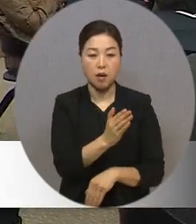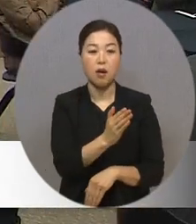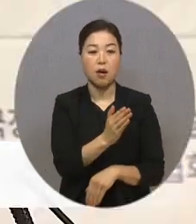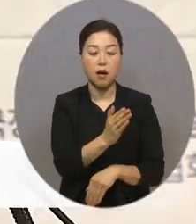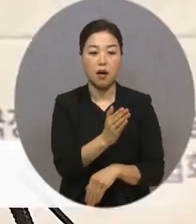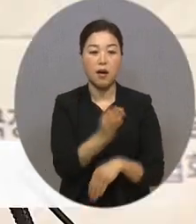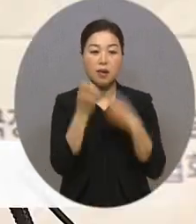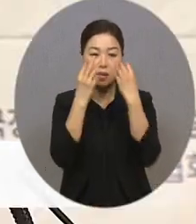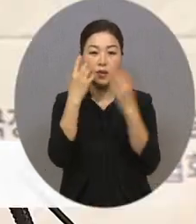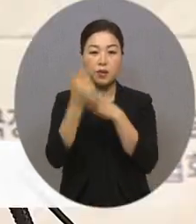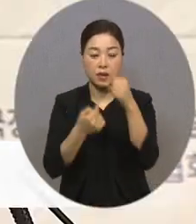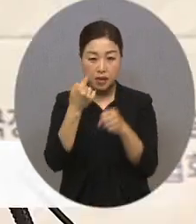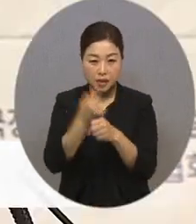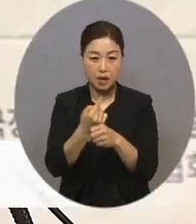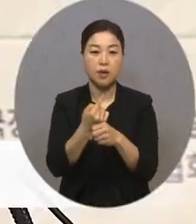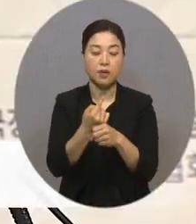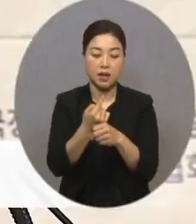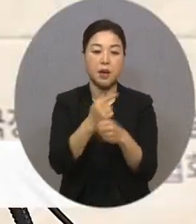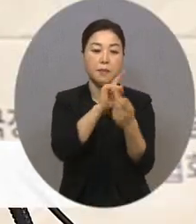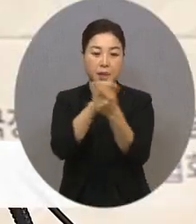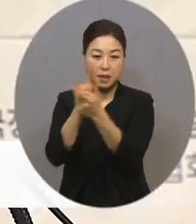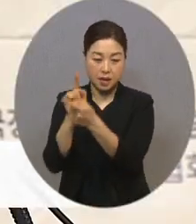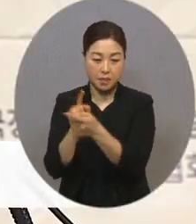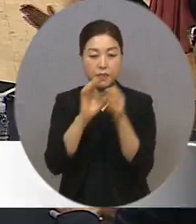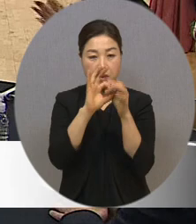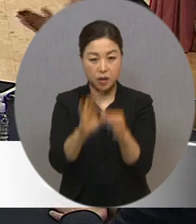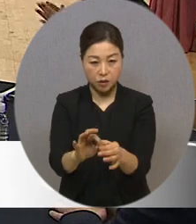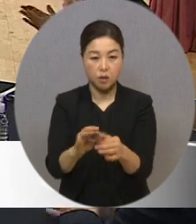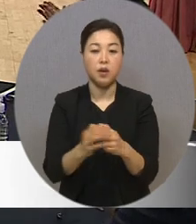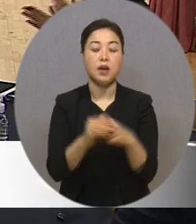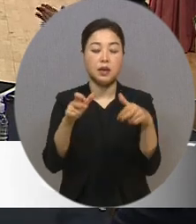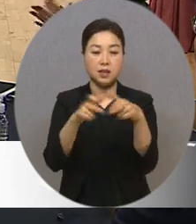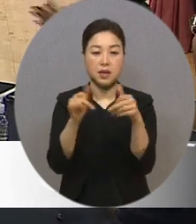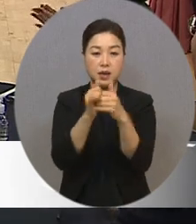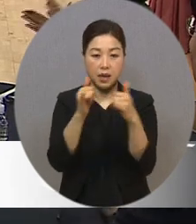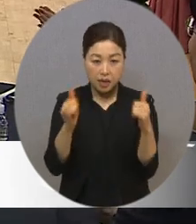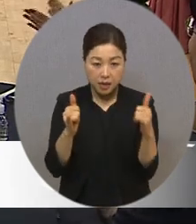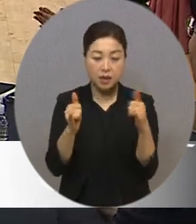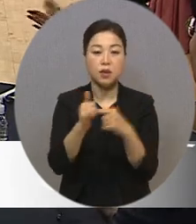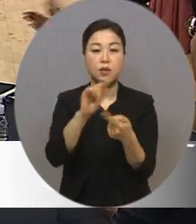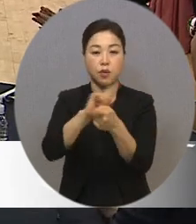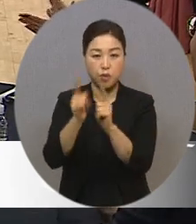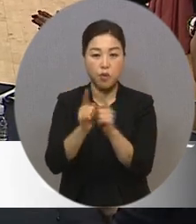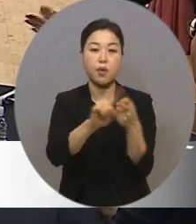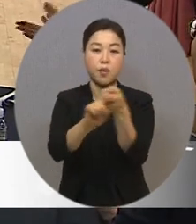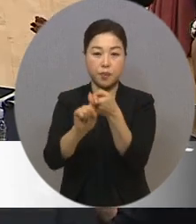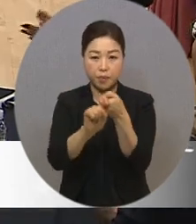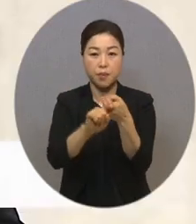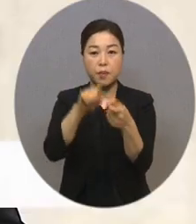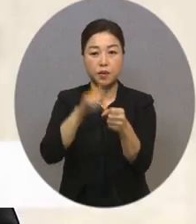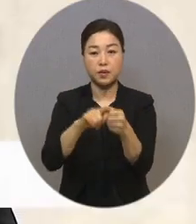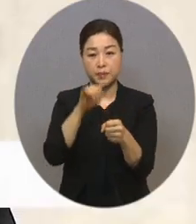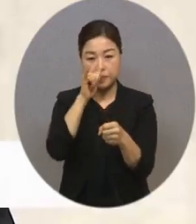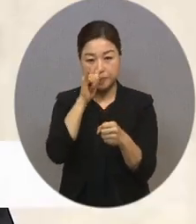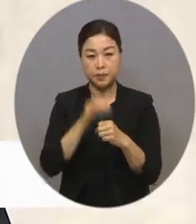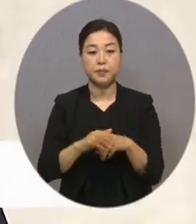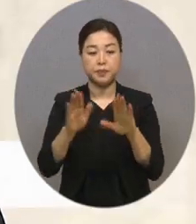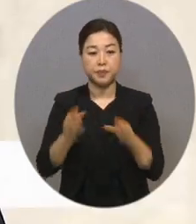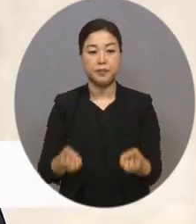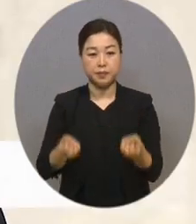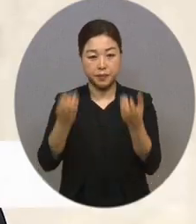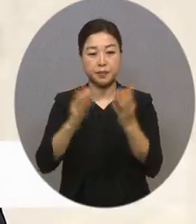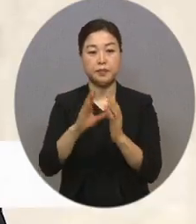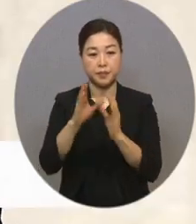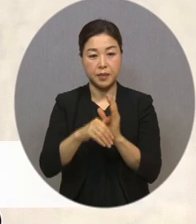개최해왔으며 장애계 단체들과 인사들 간의 연대를 주 목적으로 하고 있습니다. 이날 행사는